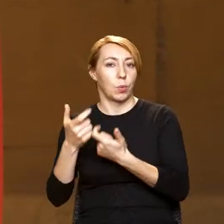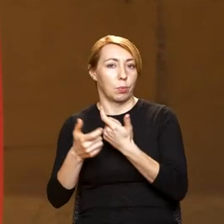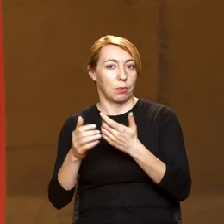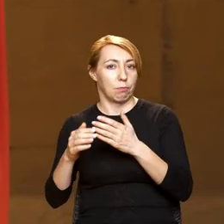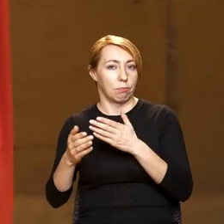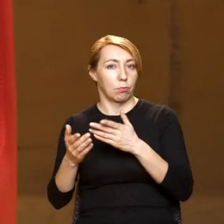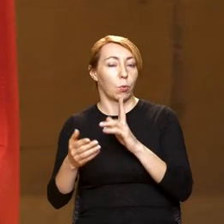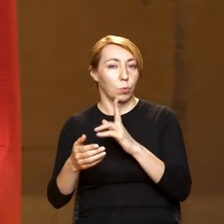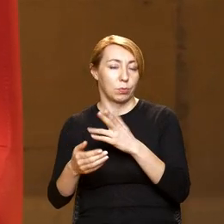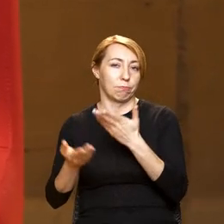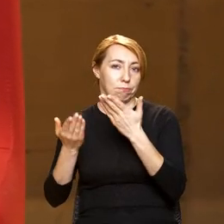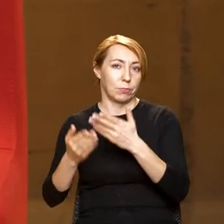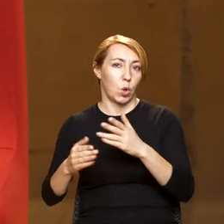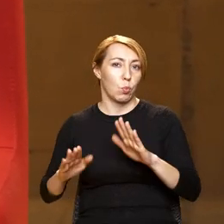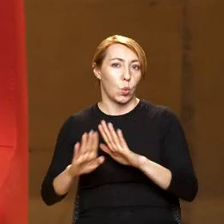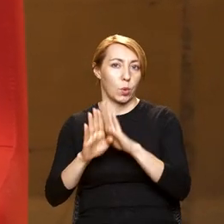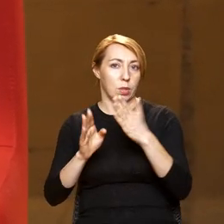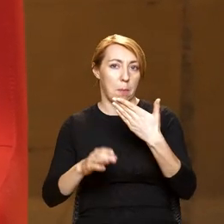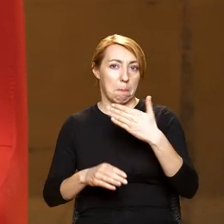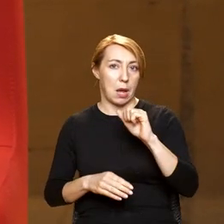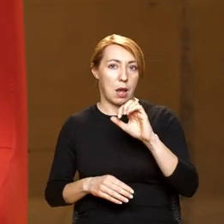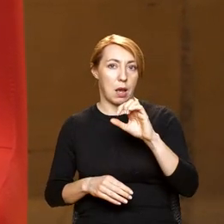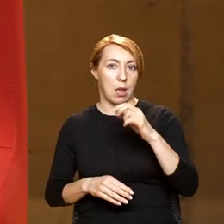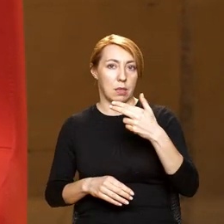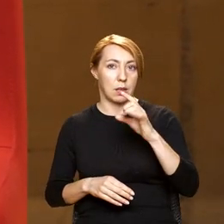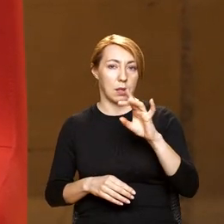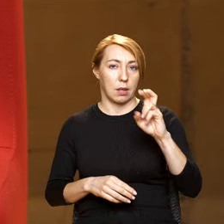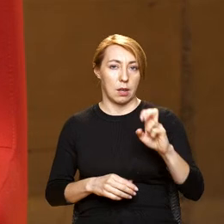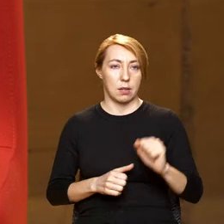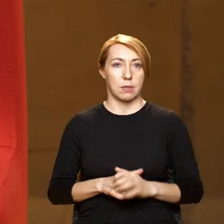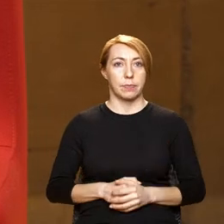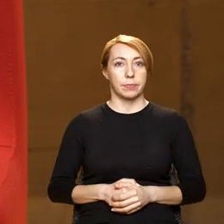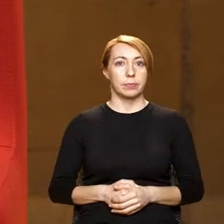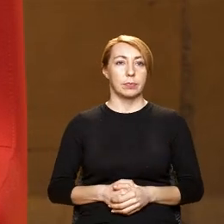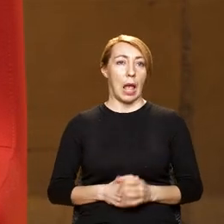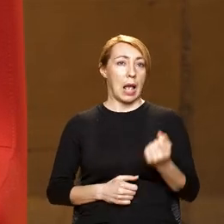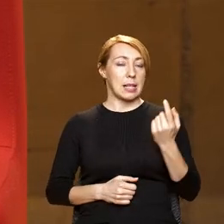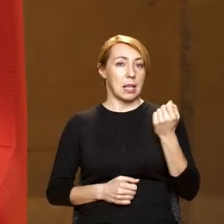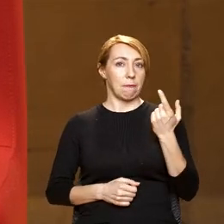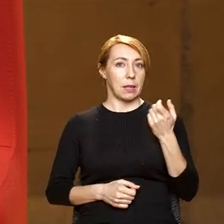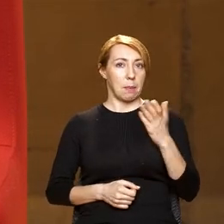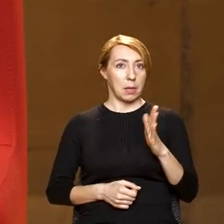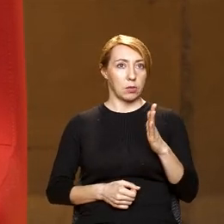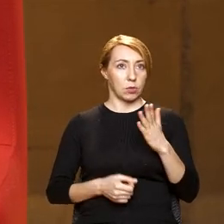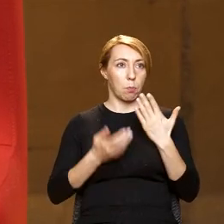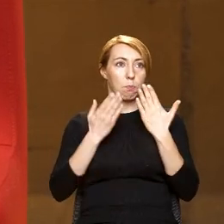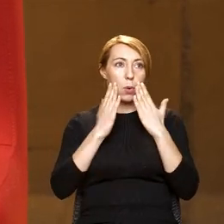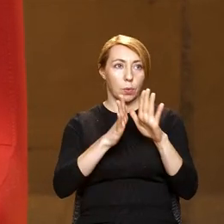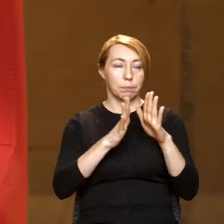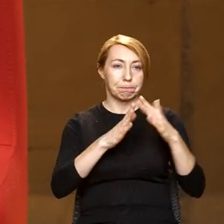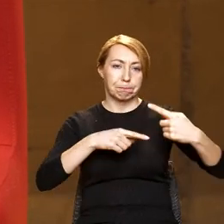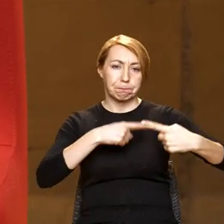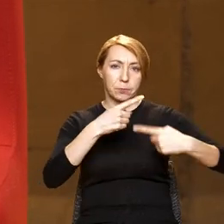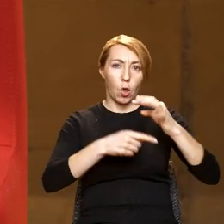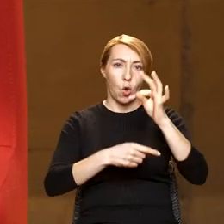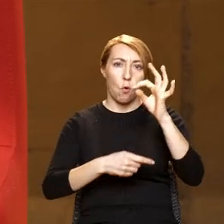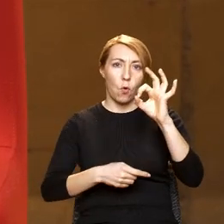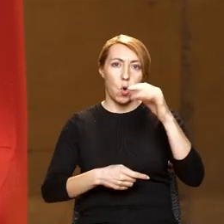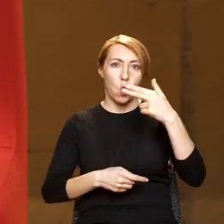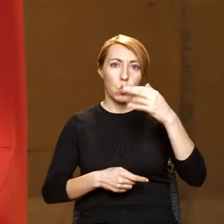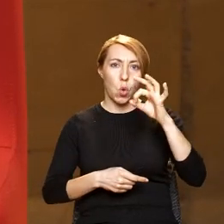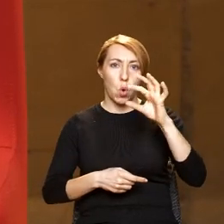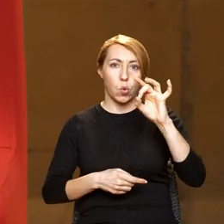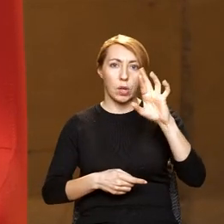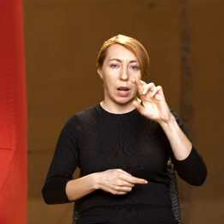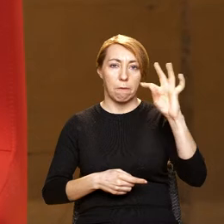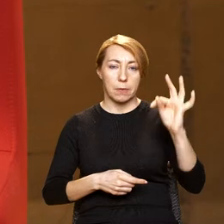Mangę. Ponieważ za chwilę będziemy mieli pokaz fonografu, chciałbym, żebyśmy